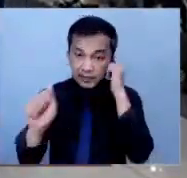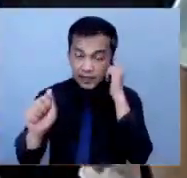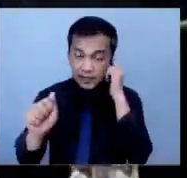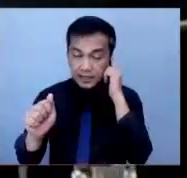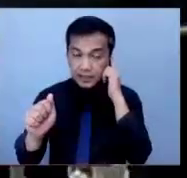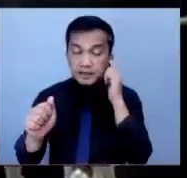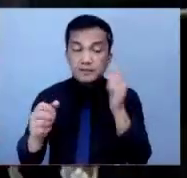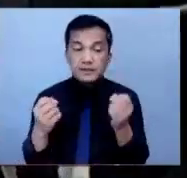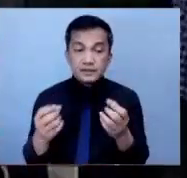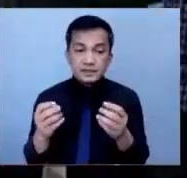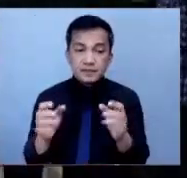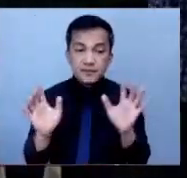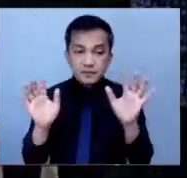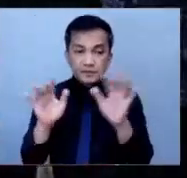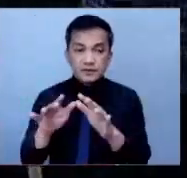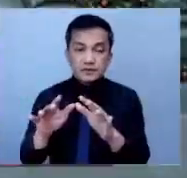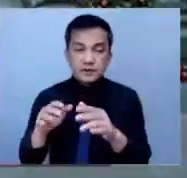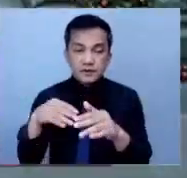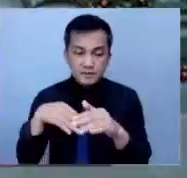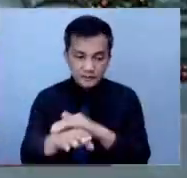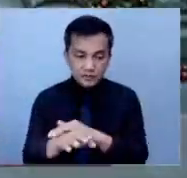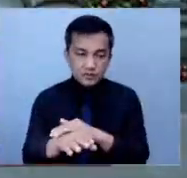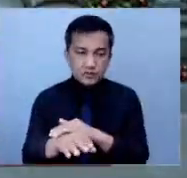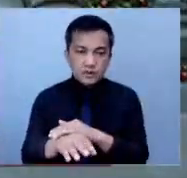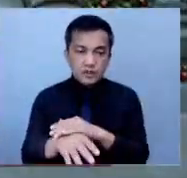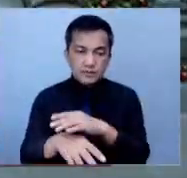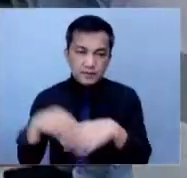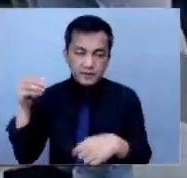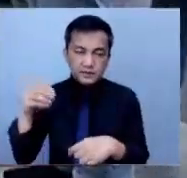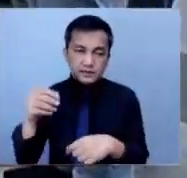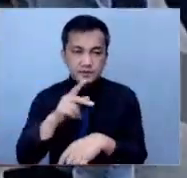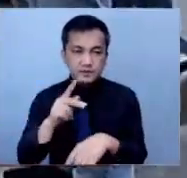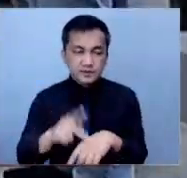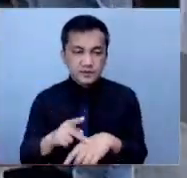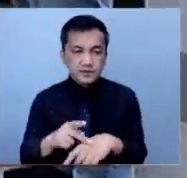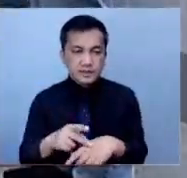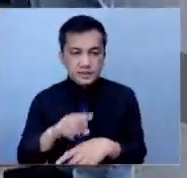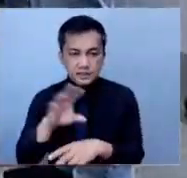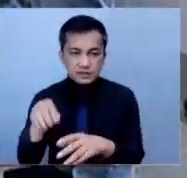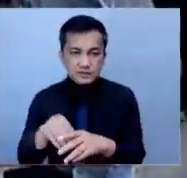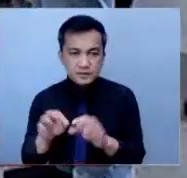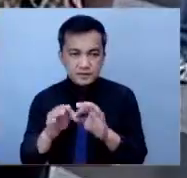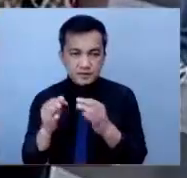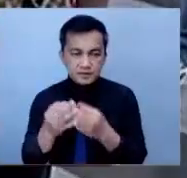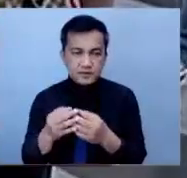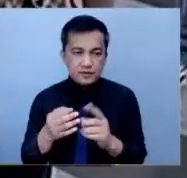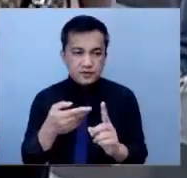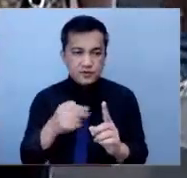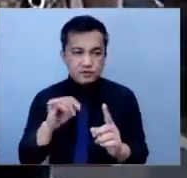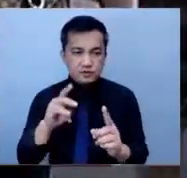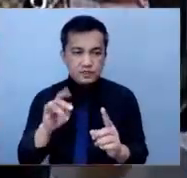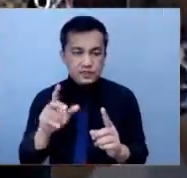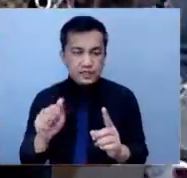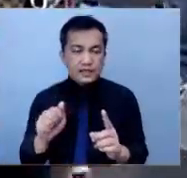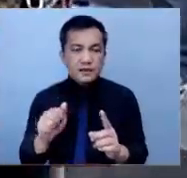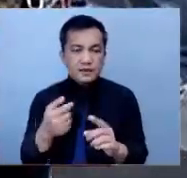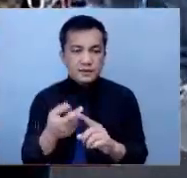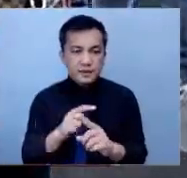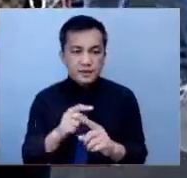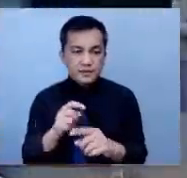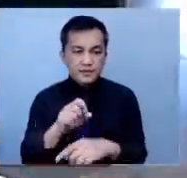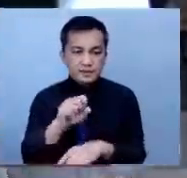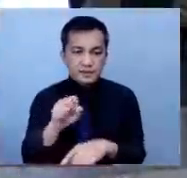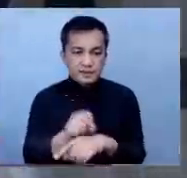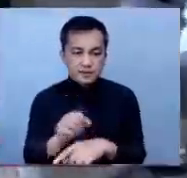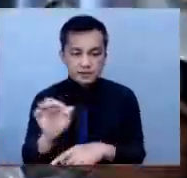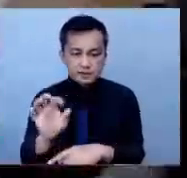rin ang mga biyaherong papasok at palabas ng bansa. Kabilang sa kanila ang pamilya Hojena mula Singapore na 19 na taon daw